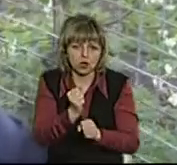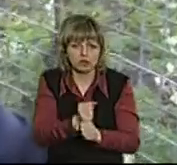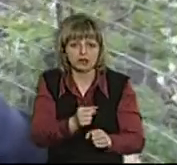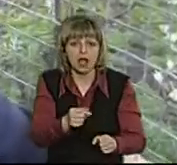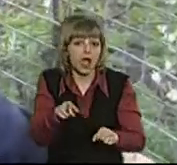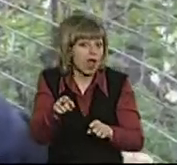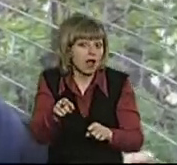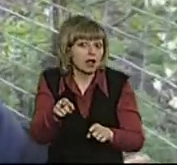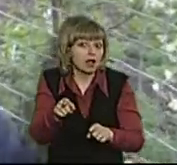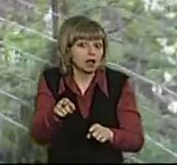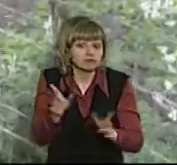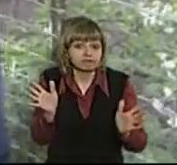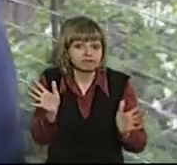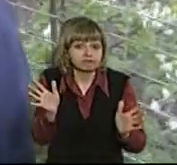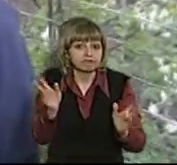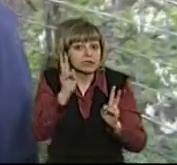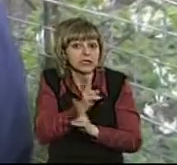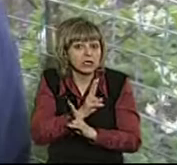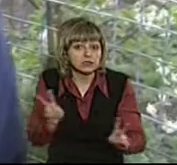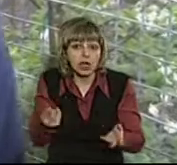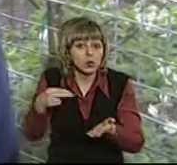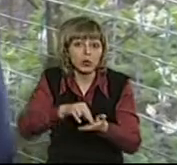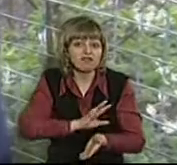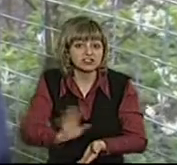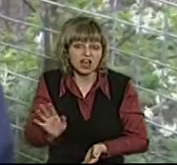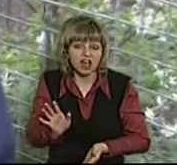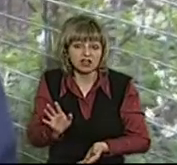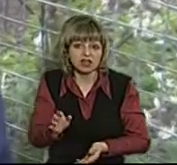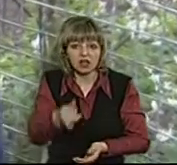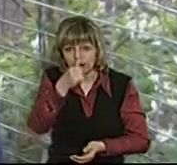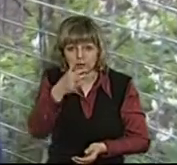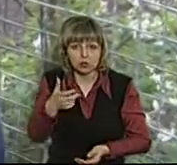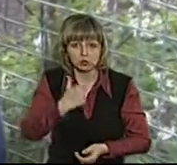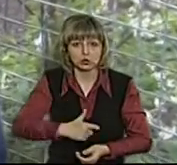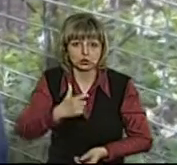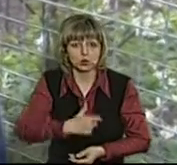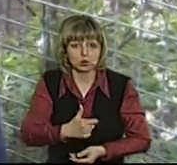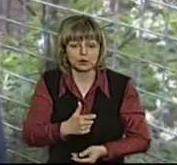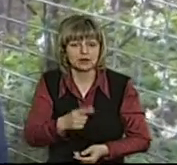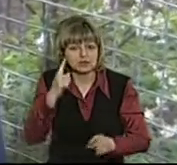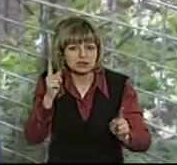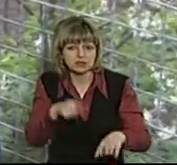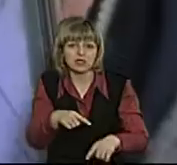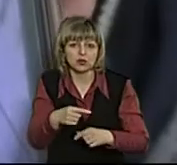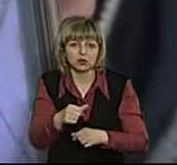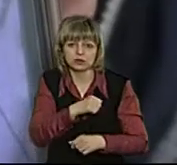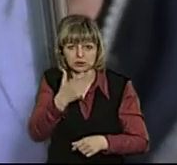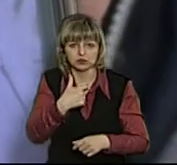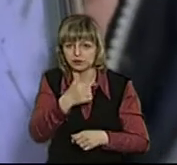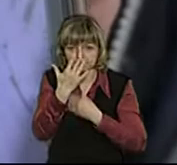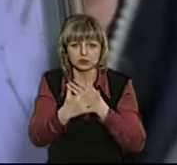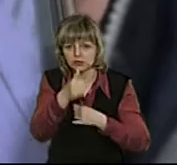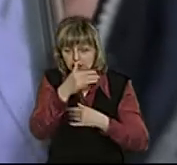ви того. А то не встала. Не знаю чого. Не можу собі того, знаєте, простити.